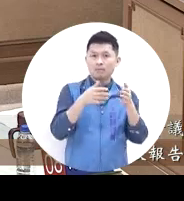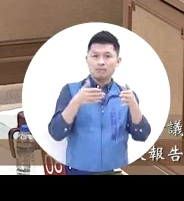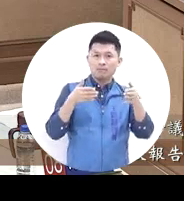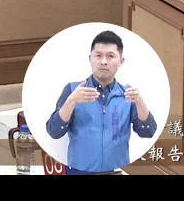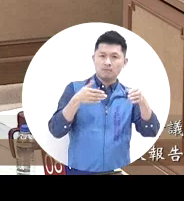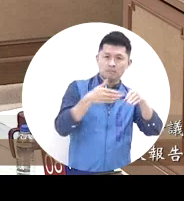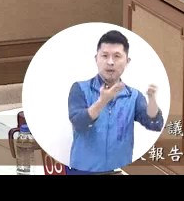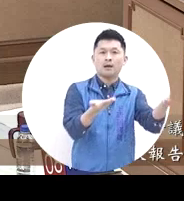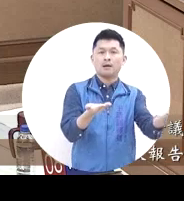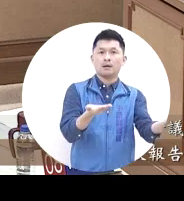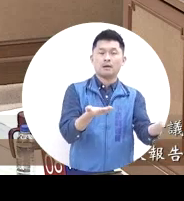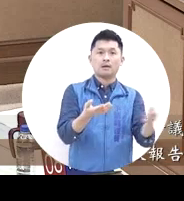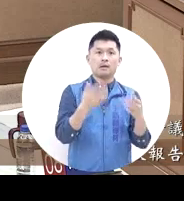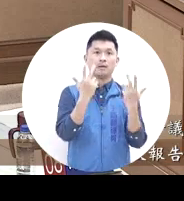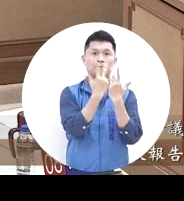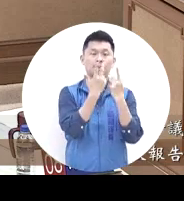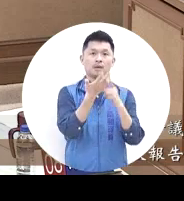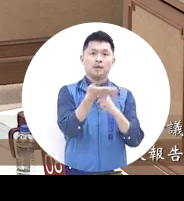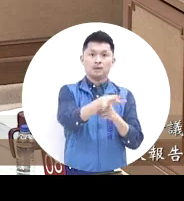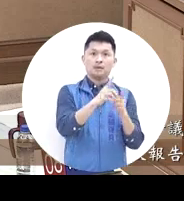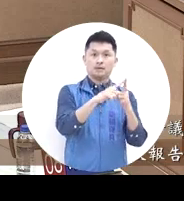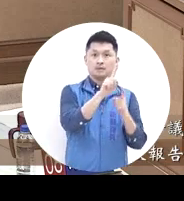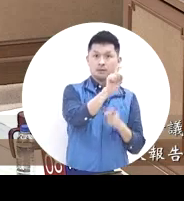有14个死亡，